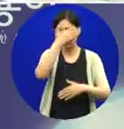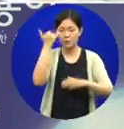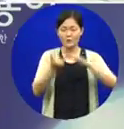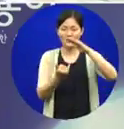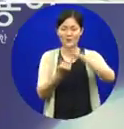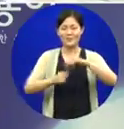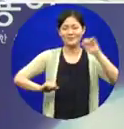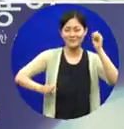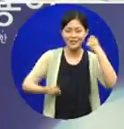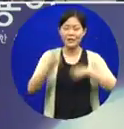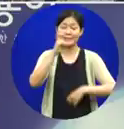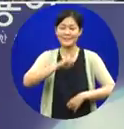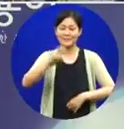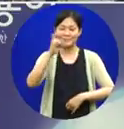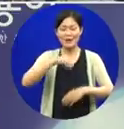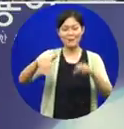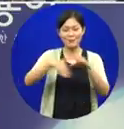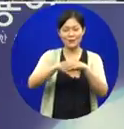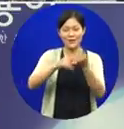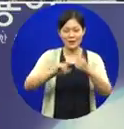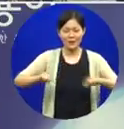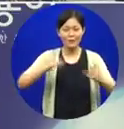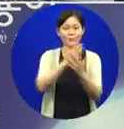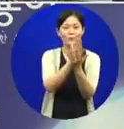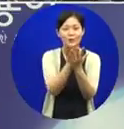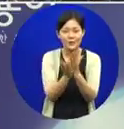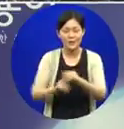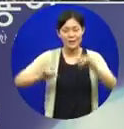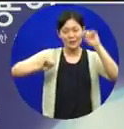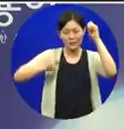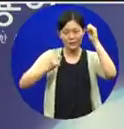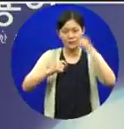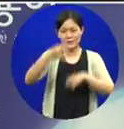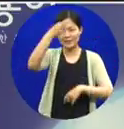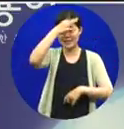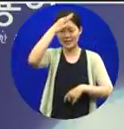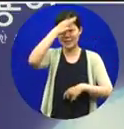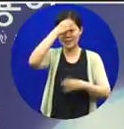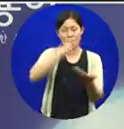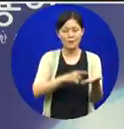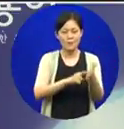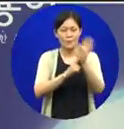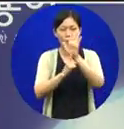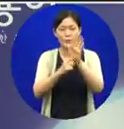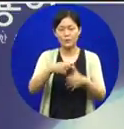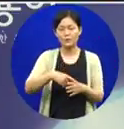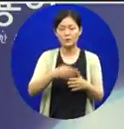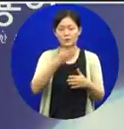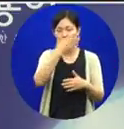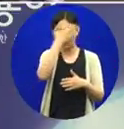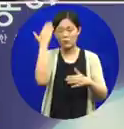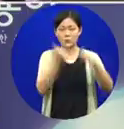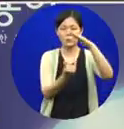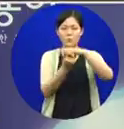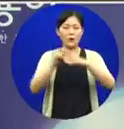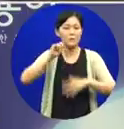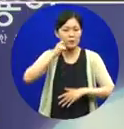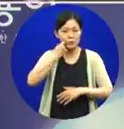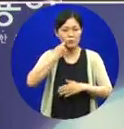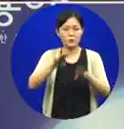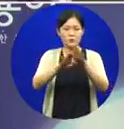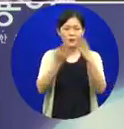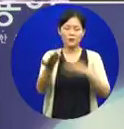관내 청소년들이 춤과 음악 그리고 문학 등 다양한 분야의 예술적 재능과 끼를 선보이는 청소년 종합예술제가